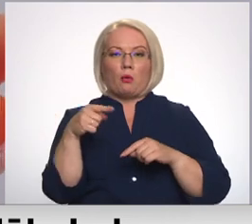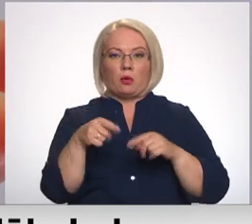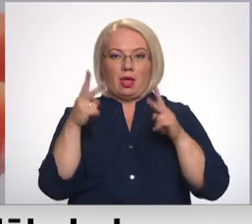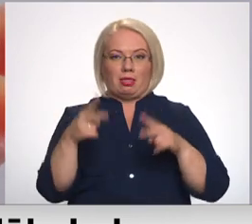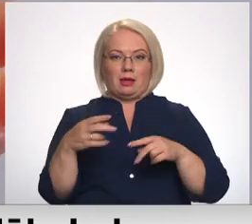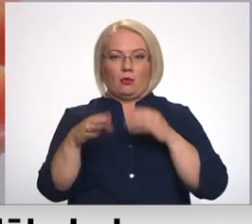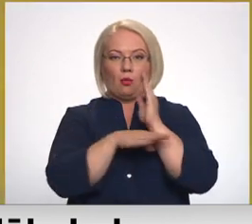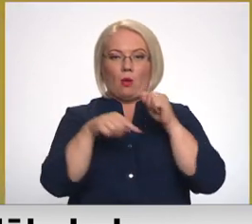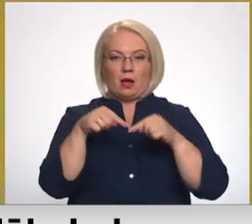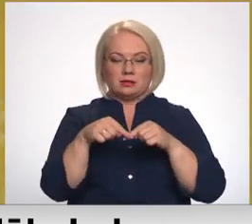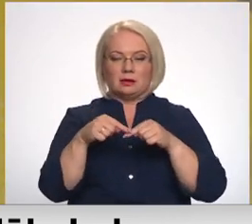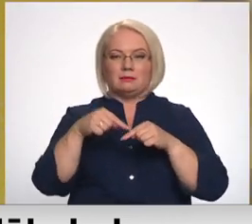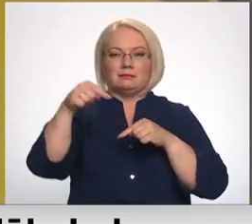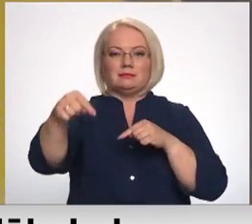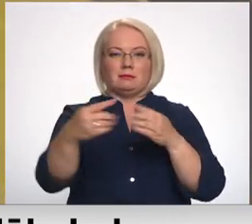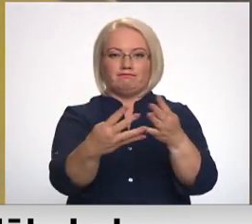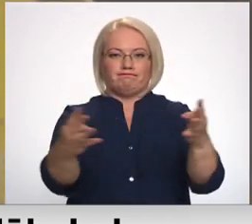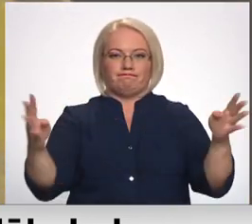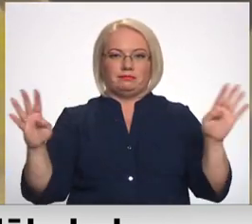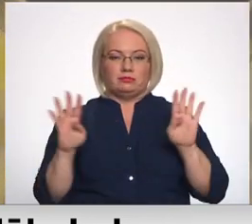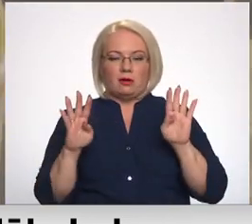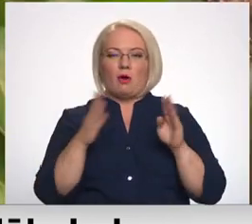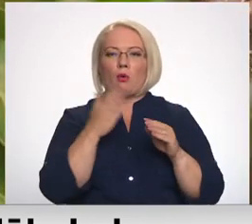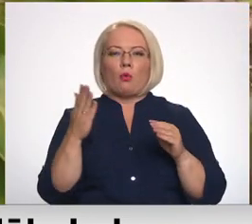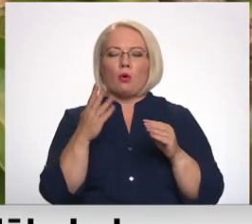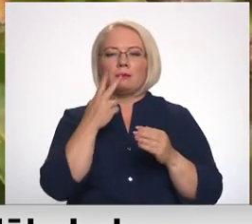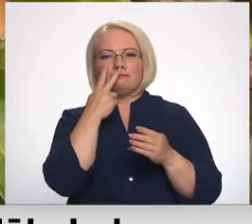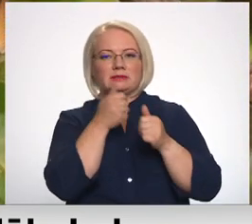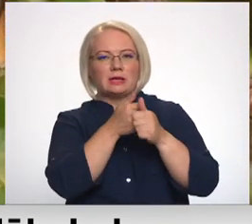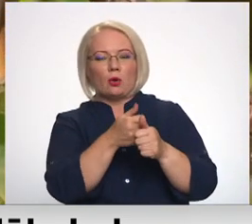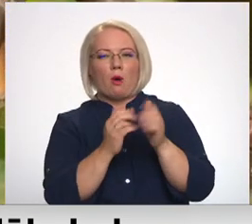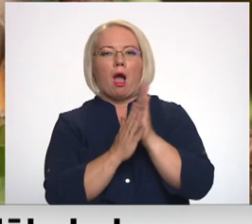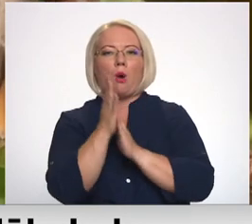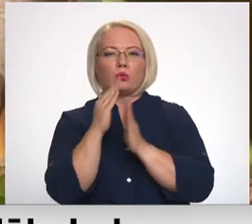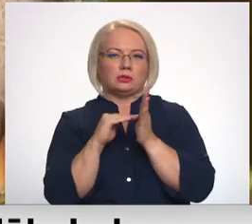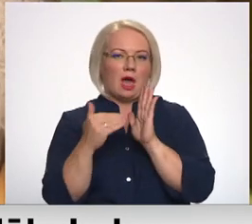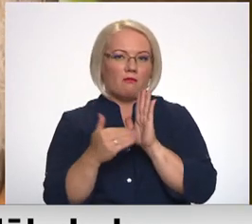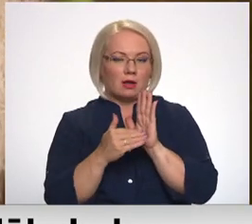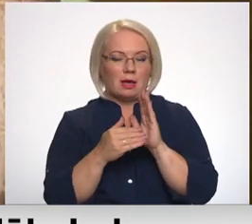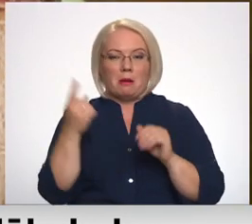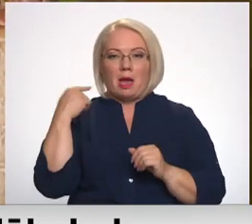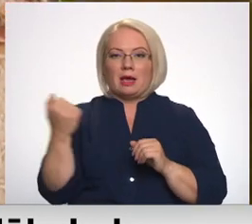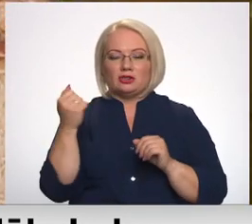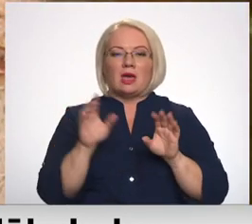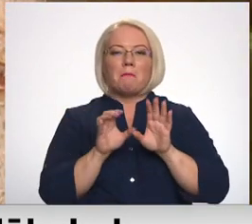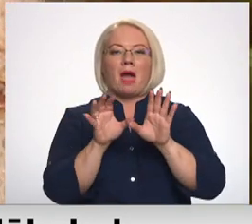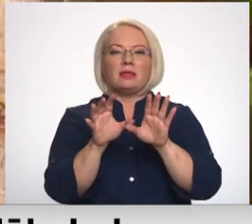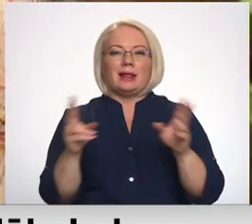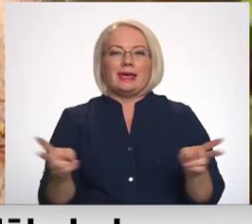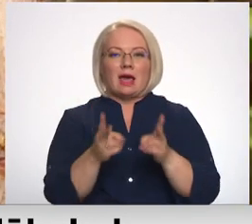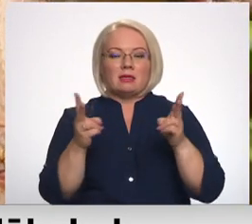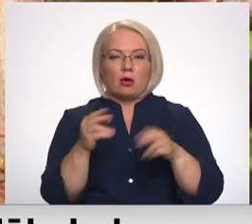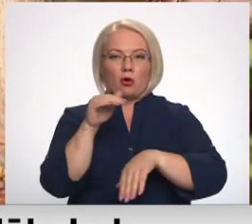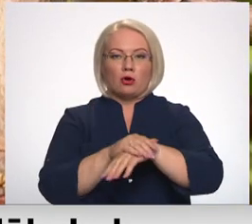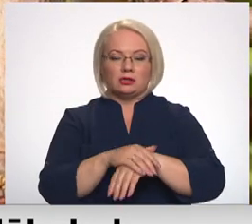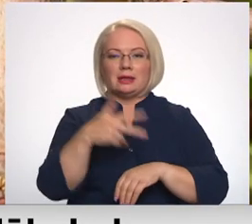nosaka arī buferzonu, kur inspektori uzmana augu stāvokli. Pērn bakteriālo iedegu konstatēja